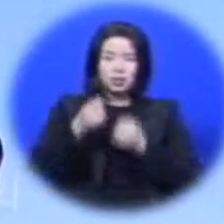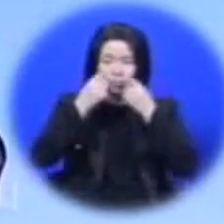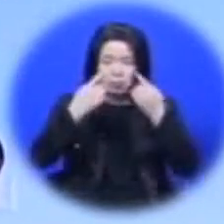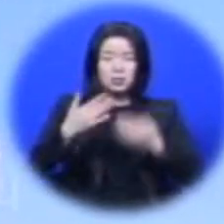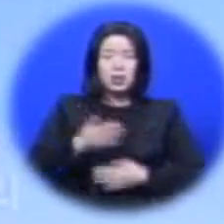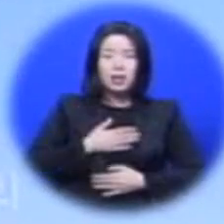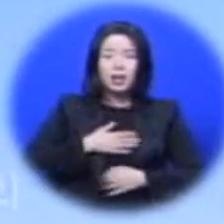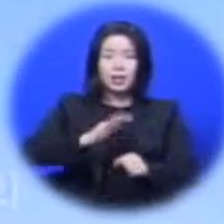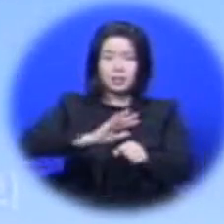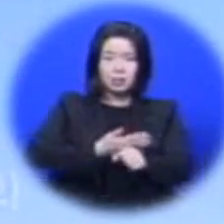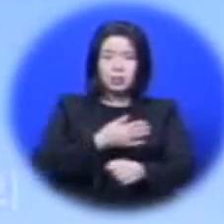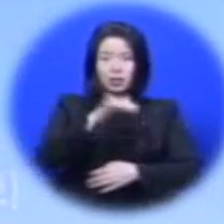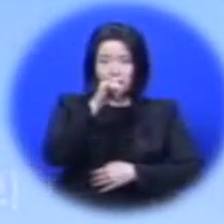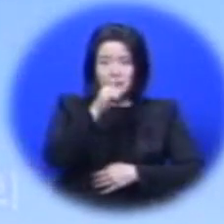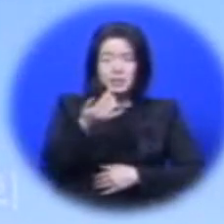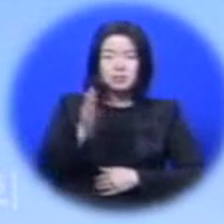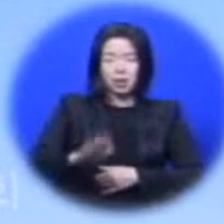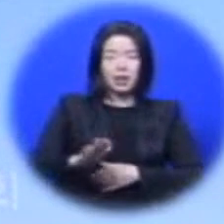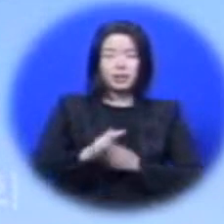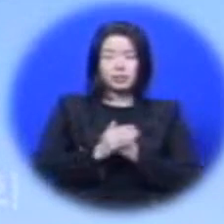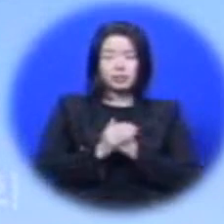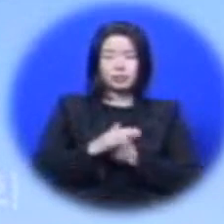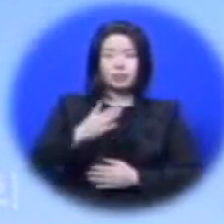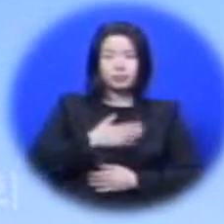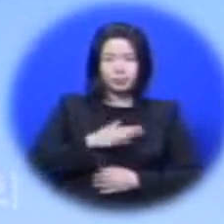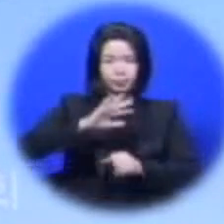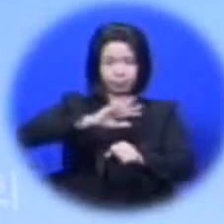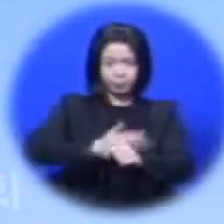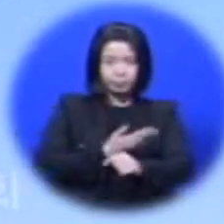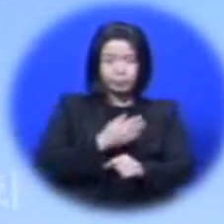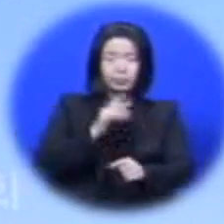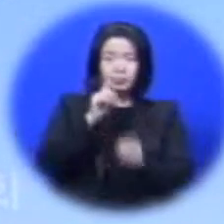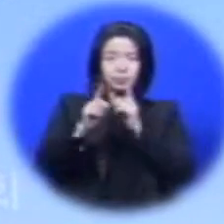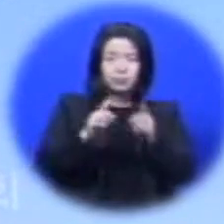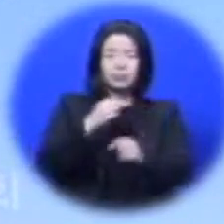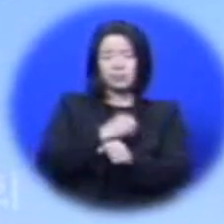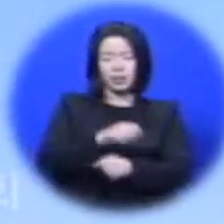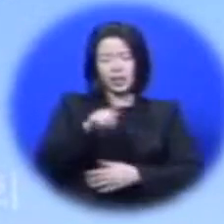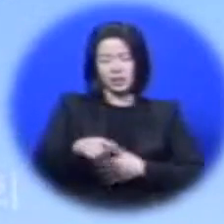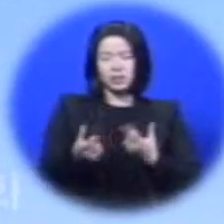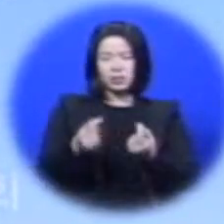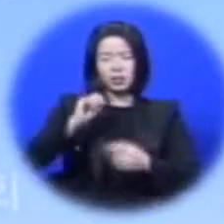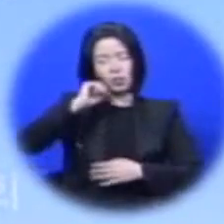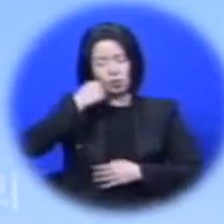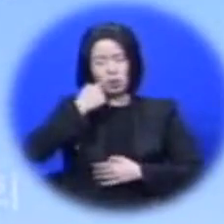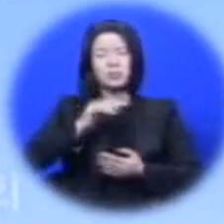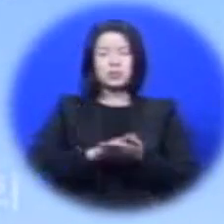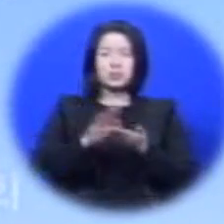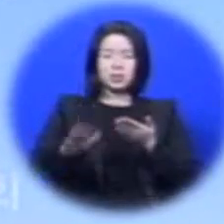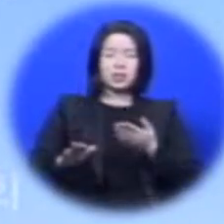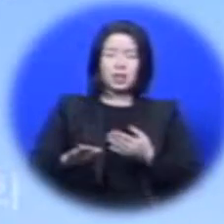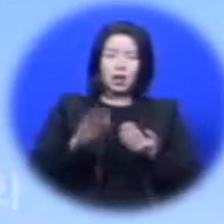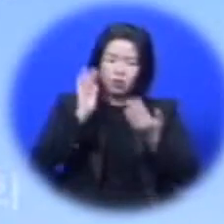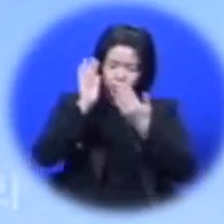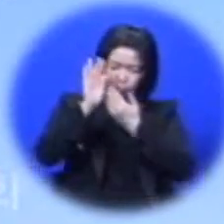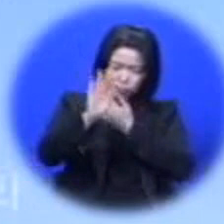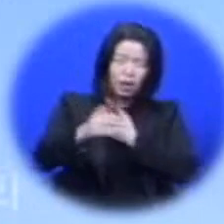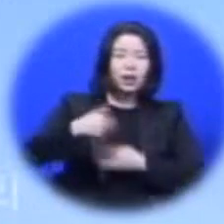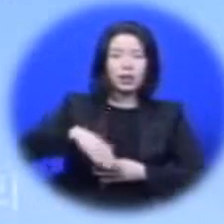내가 잘못한 것이 있지만 내가 잘못했다는 말 하기가 그렇게 어렵습니다. 나중에